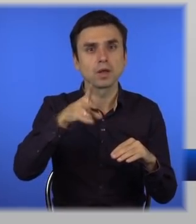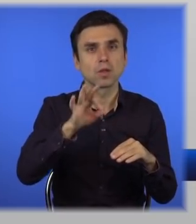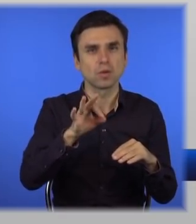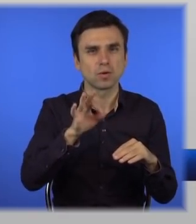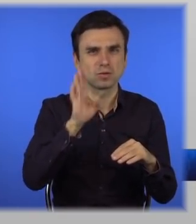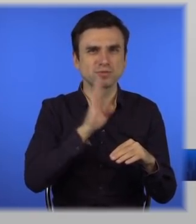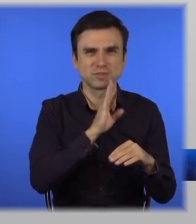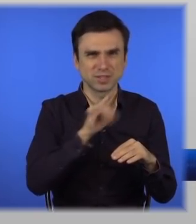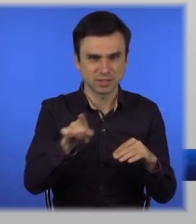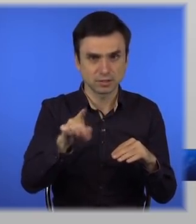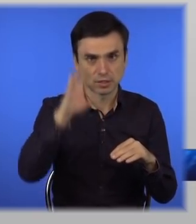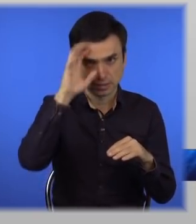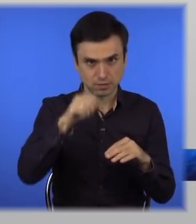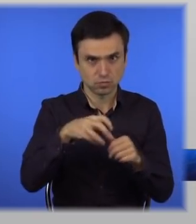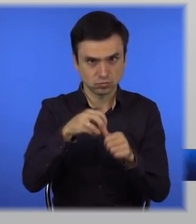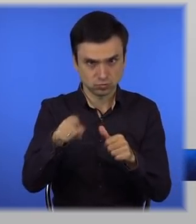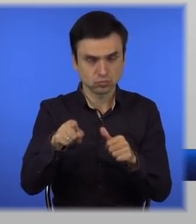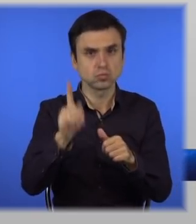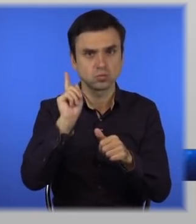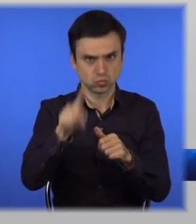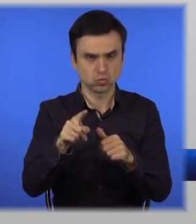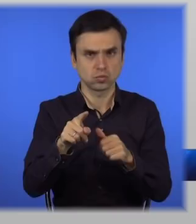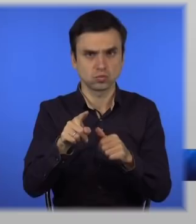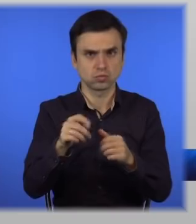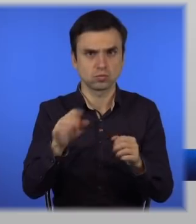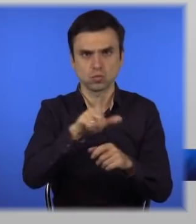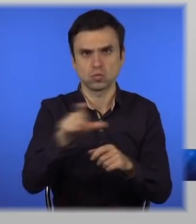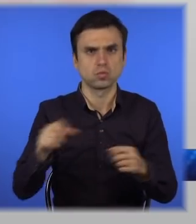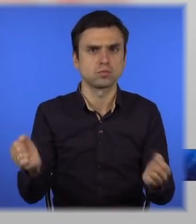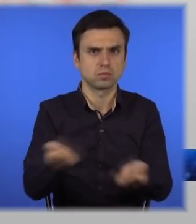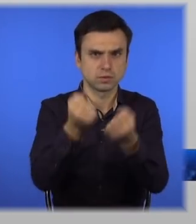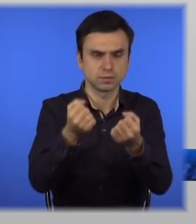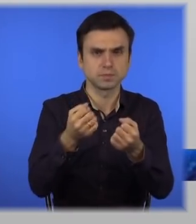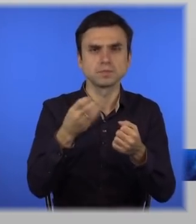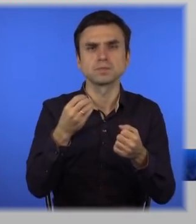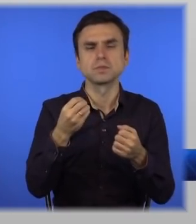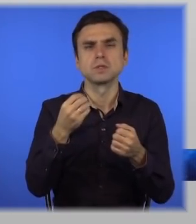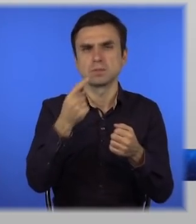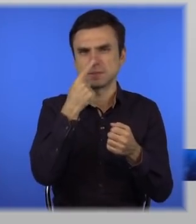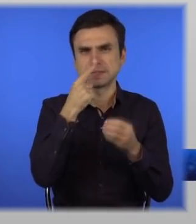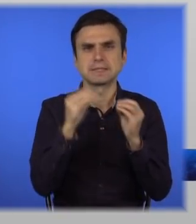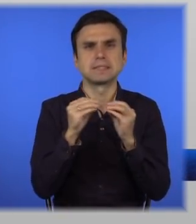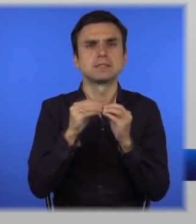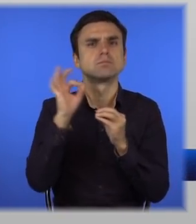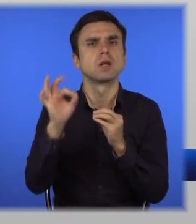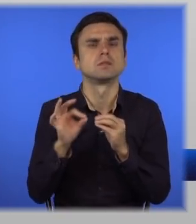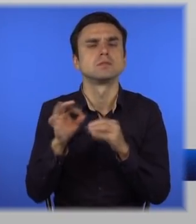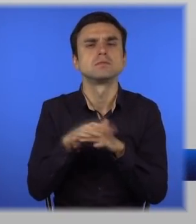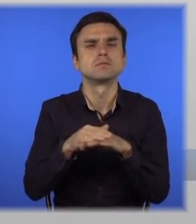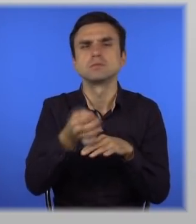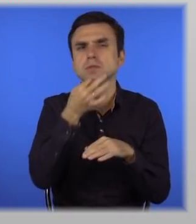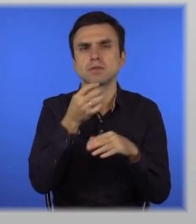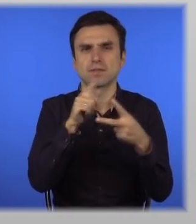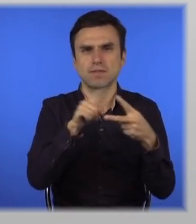роботі депутатів. Тим не менш, чверть опитуваних, а це переважна більшість, віддали свої голоси за нікого.